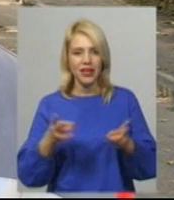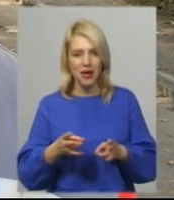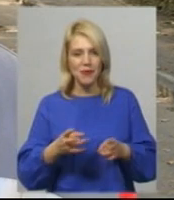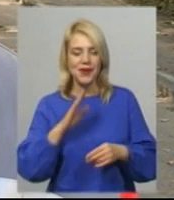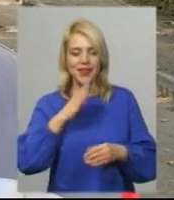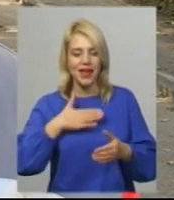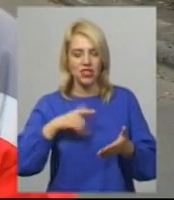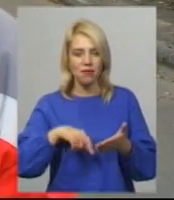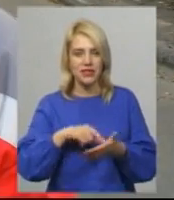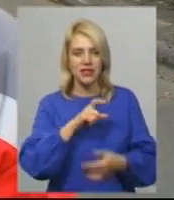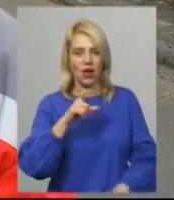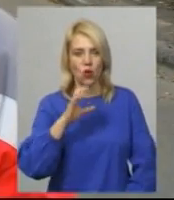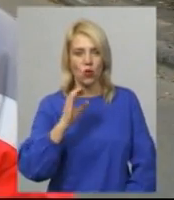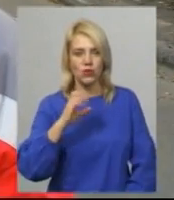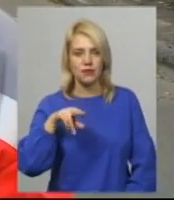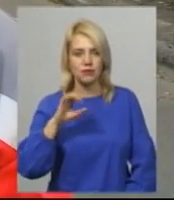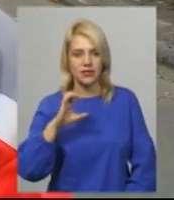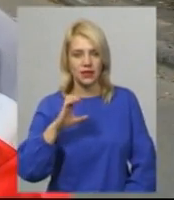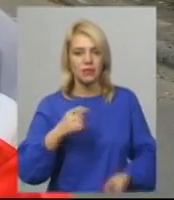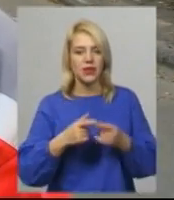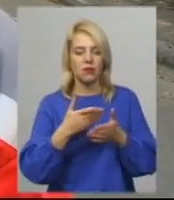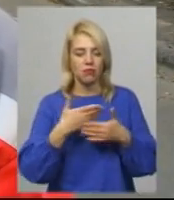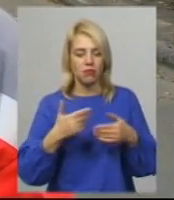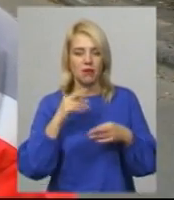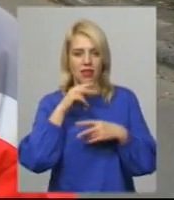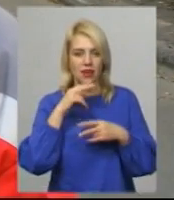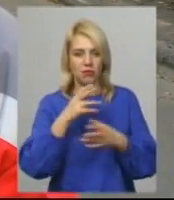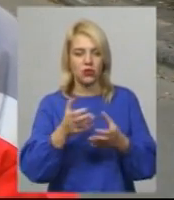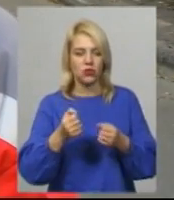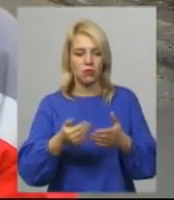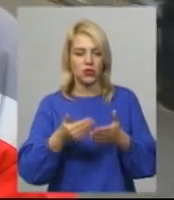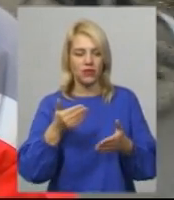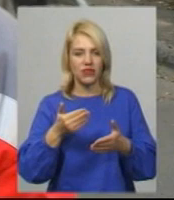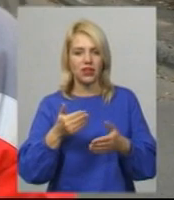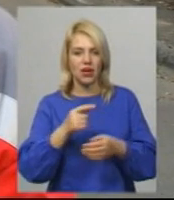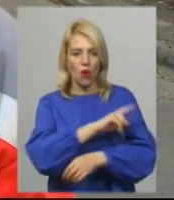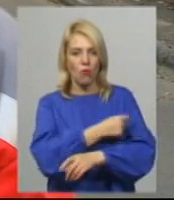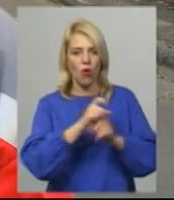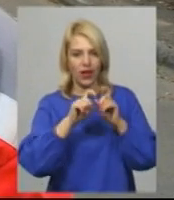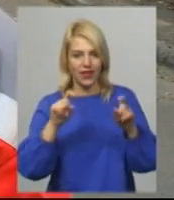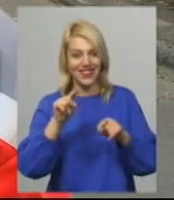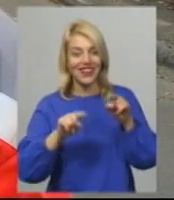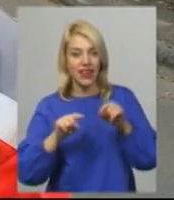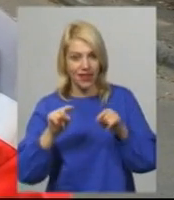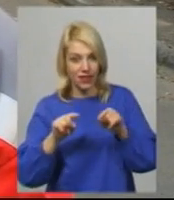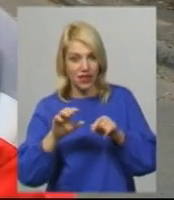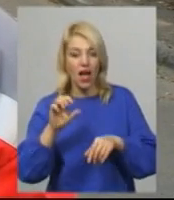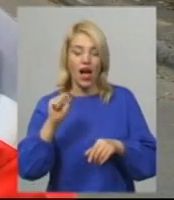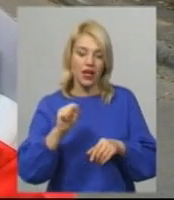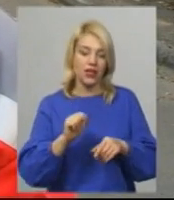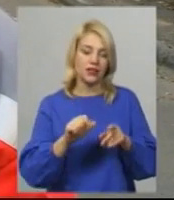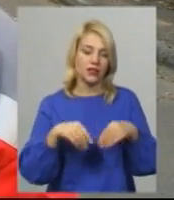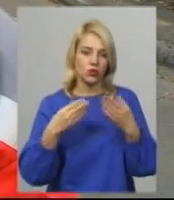наше місто хоспису. Деякі медикаменти ми отримуємо від нашої поліклініки. І надаються ці послуги,